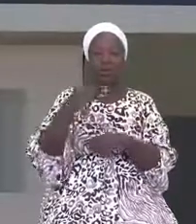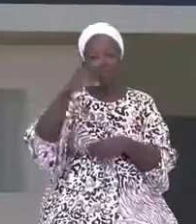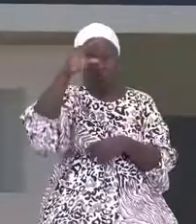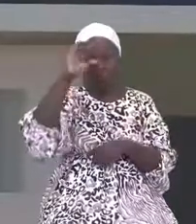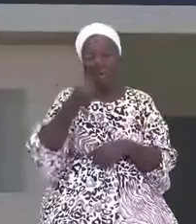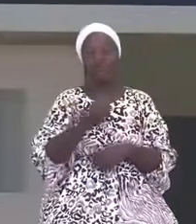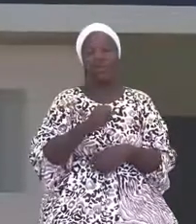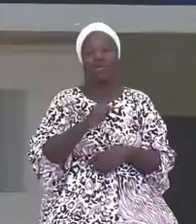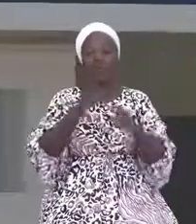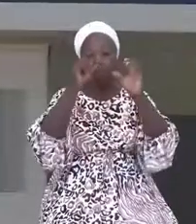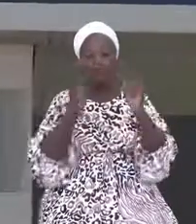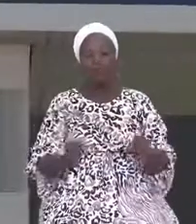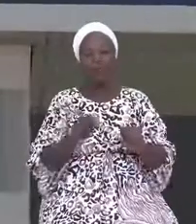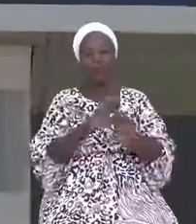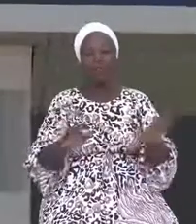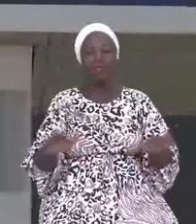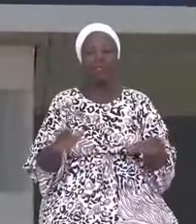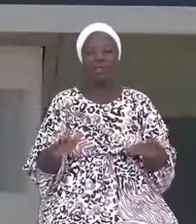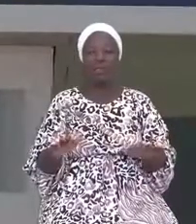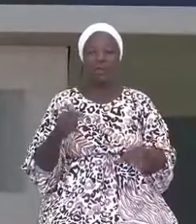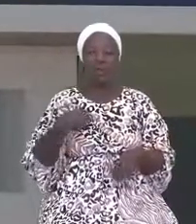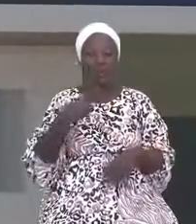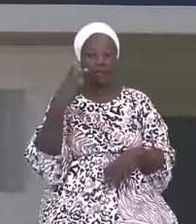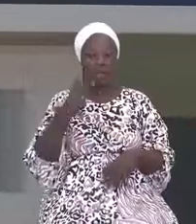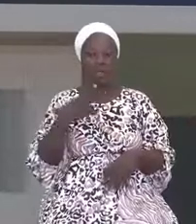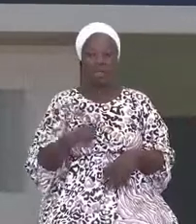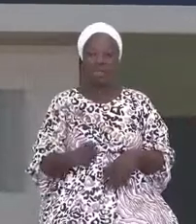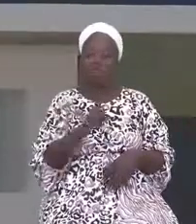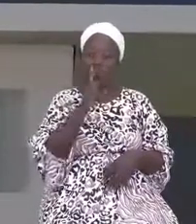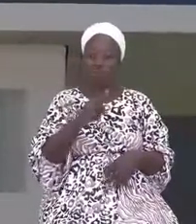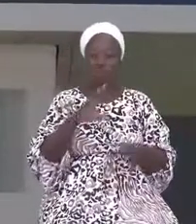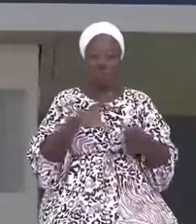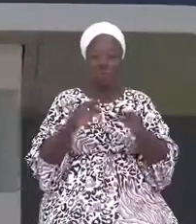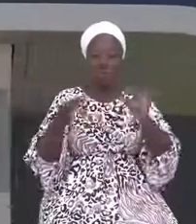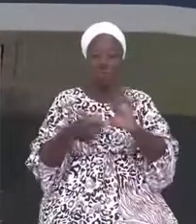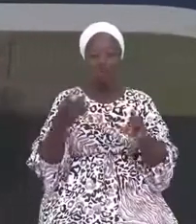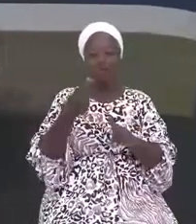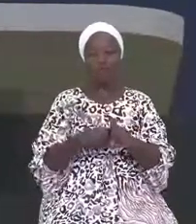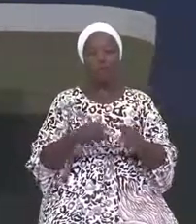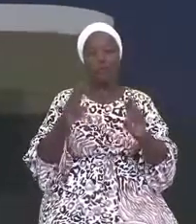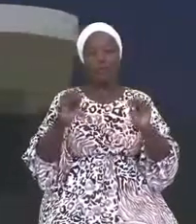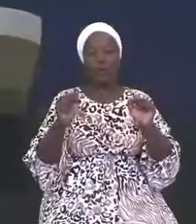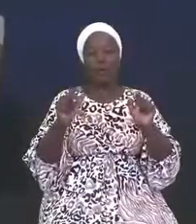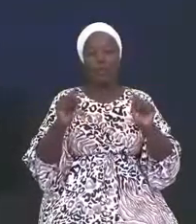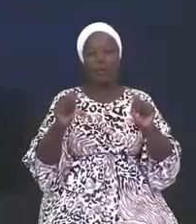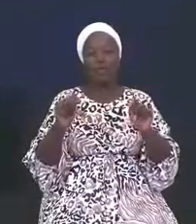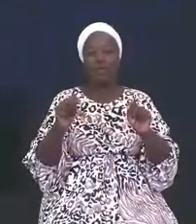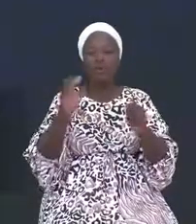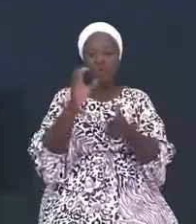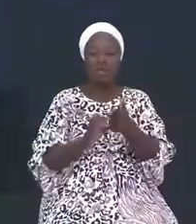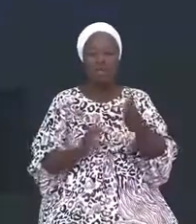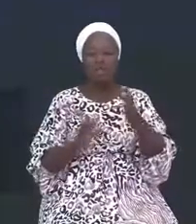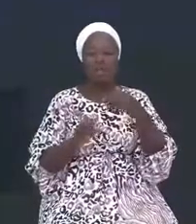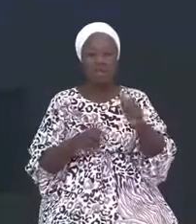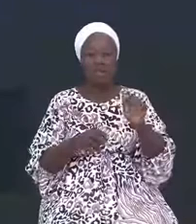l'homme alors l'ison maintenant l'histoire même en Mathieu au chapitre 19 et